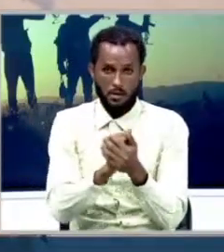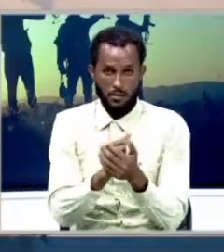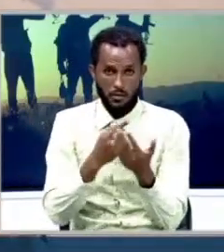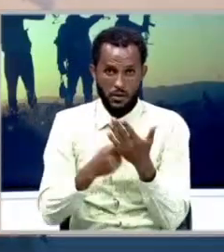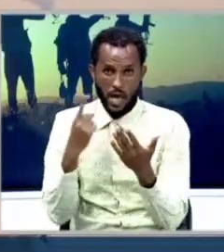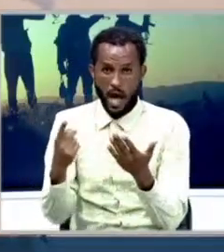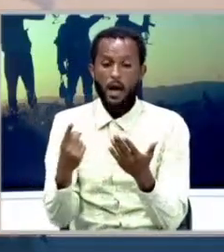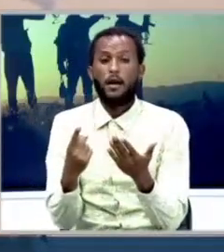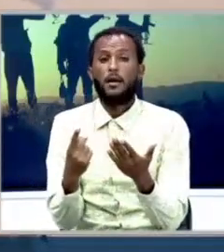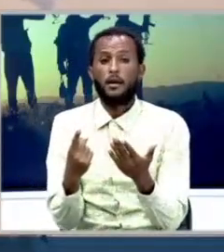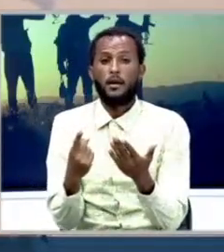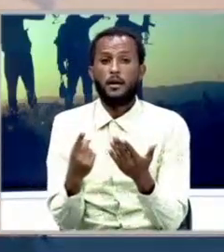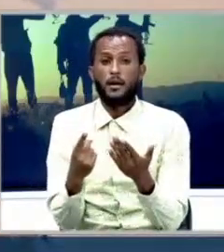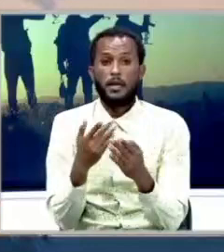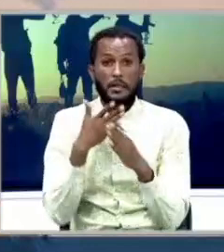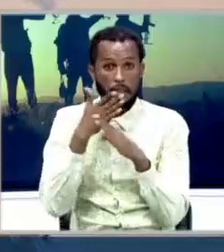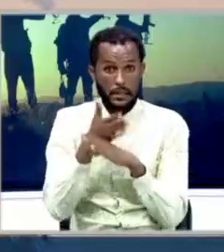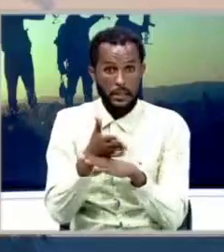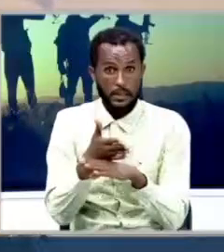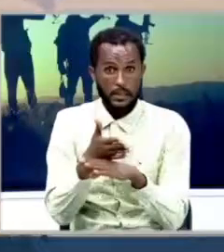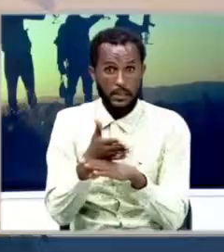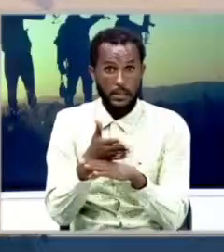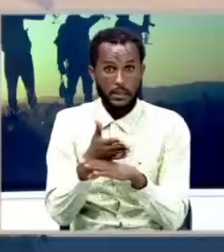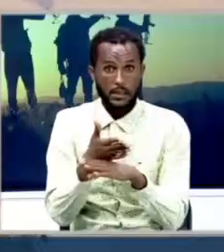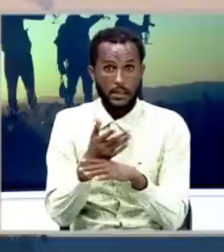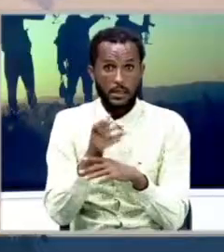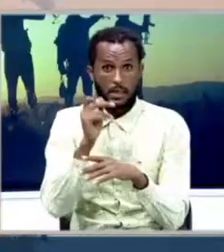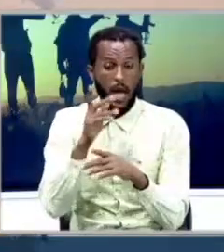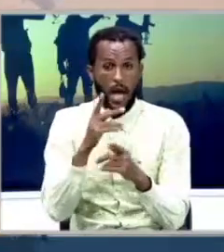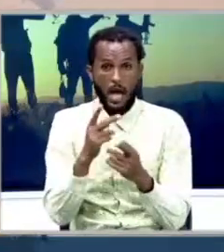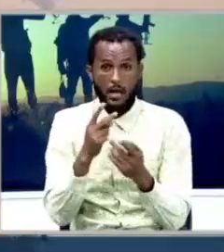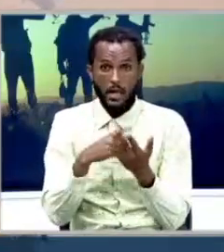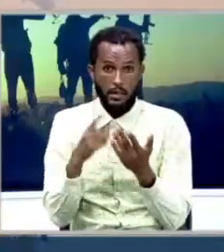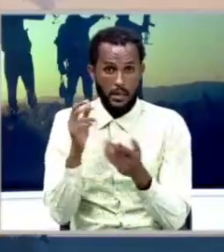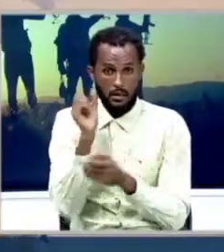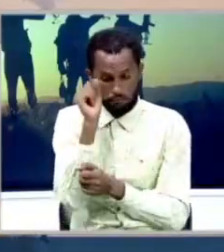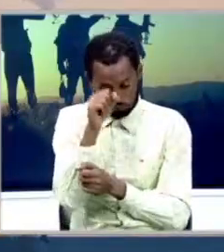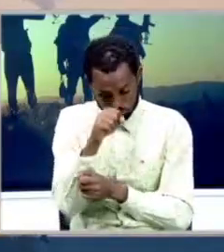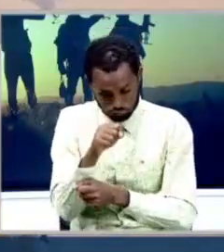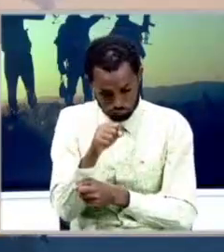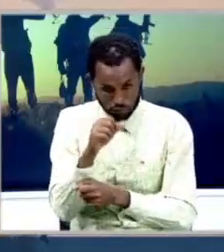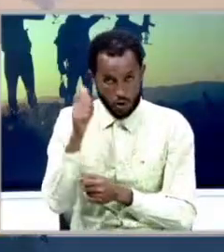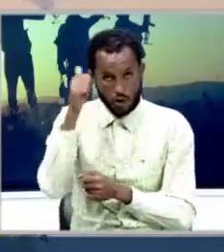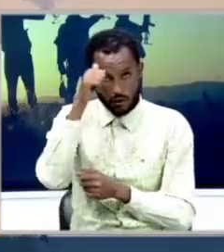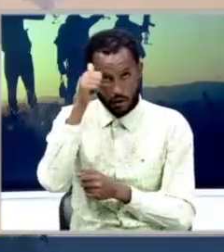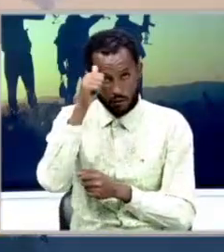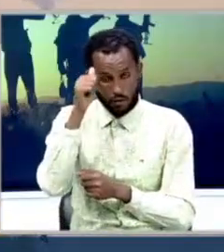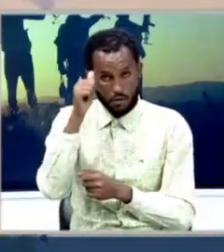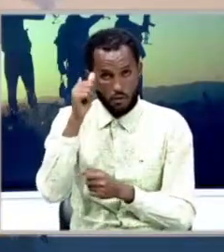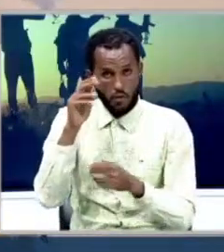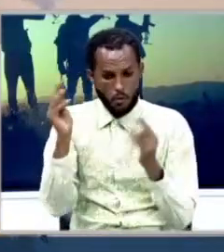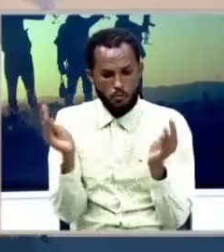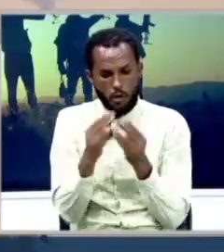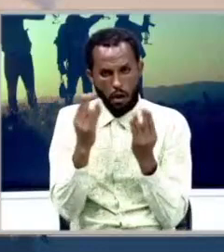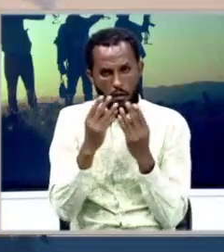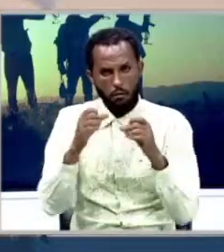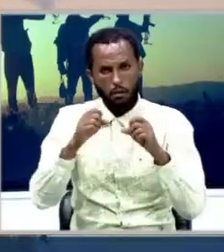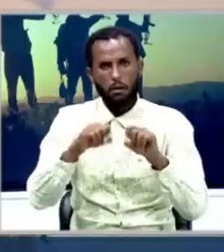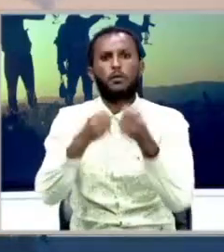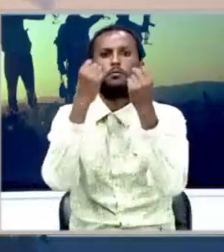እዚኣ እንድሕር ደኣ ርእሳ ክደንቲ እንተገይሩ ሰብኣያ እውን ሞራሉ ክትንከፍ እዩ ወዳ እውን ሞራሉ ክትንከፍ